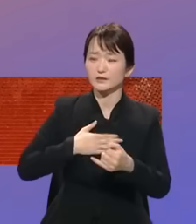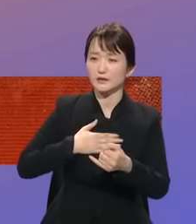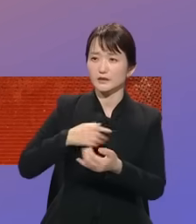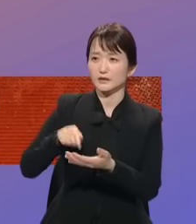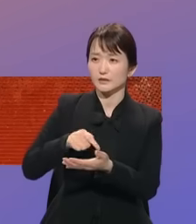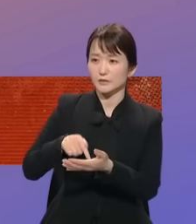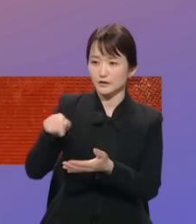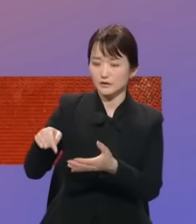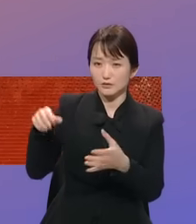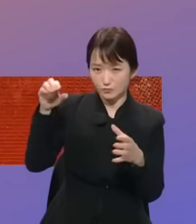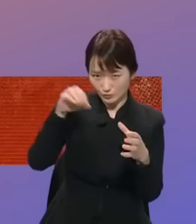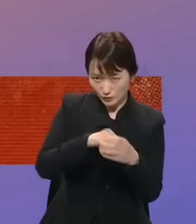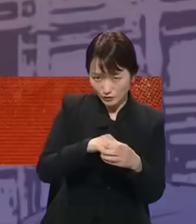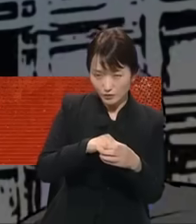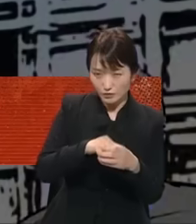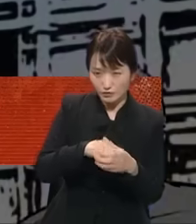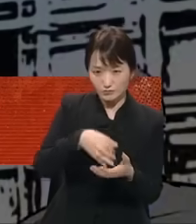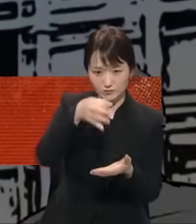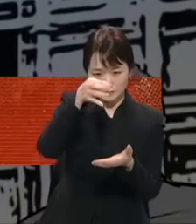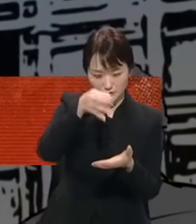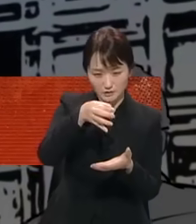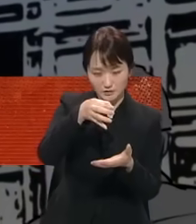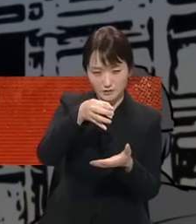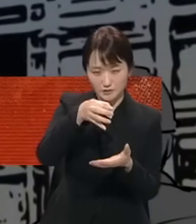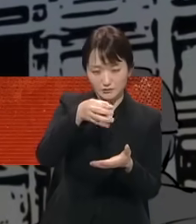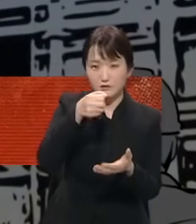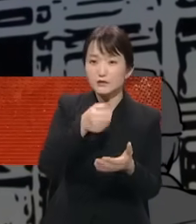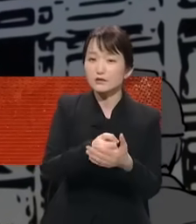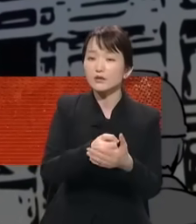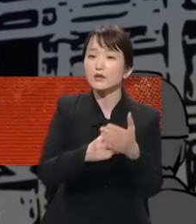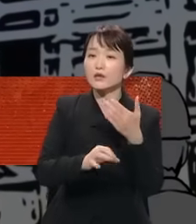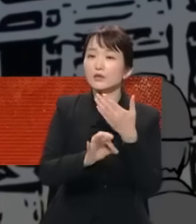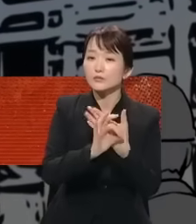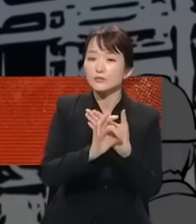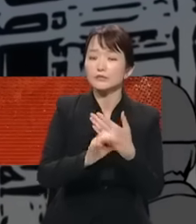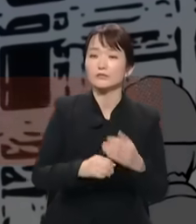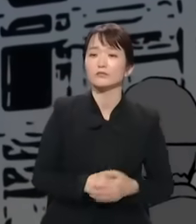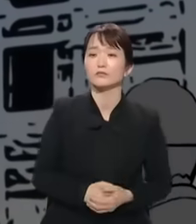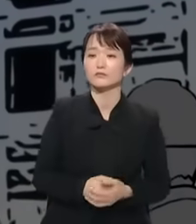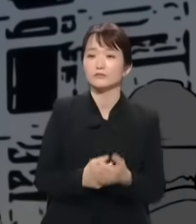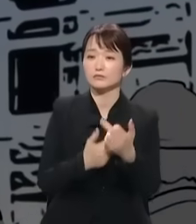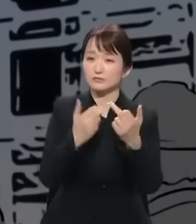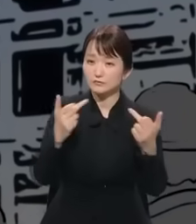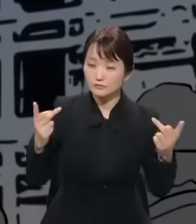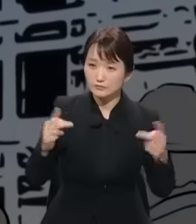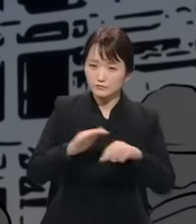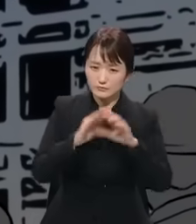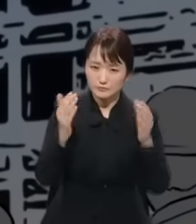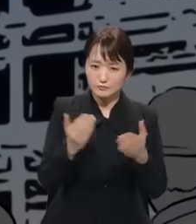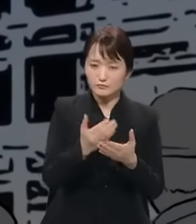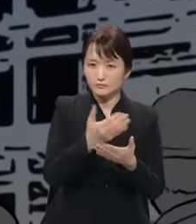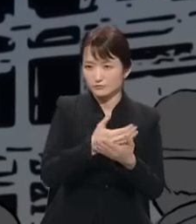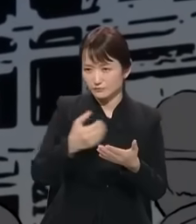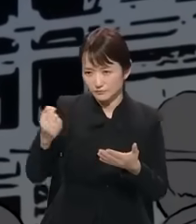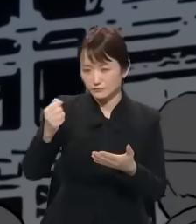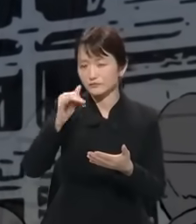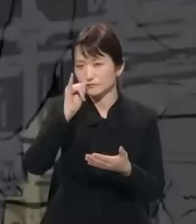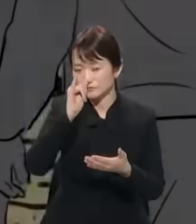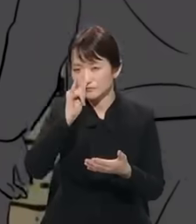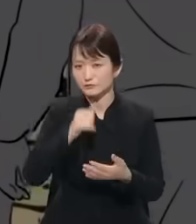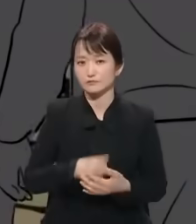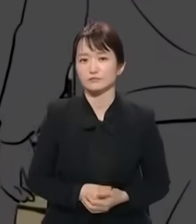그거까지 다 포함해서 그 재산의 범위를 정하면 어쩌면 선산을 전부를 가져올 수 있는 방법도 있을 것